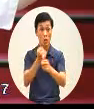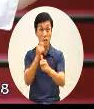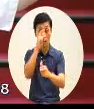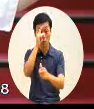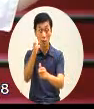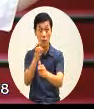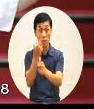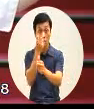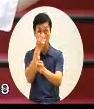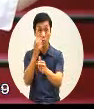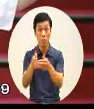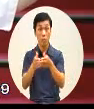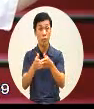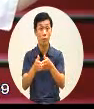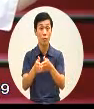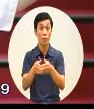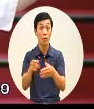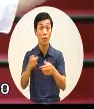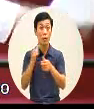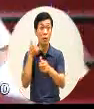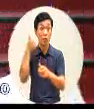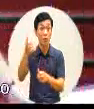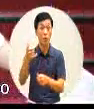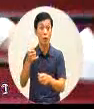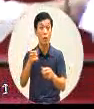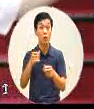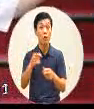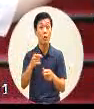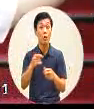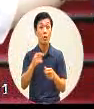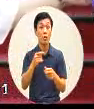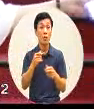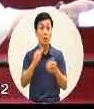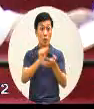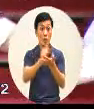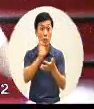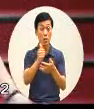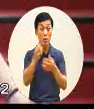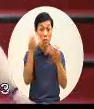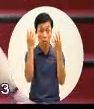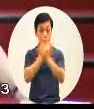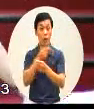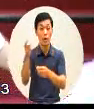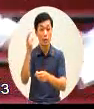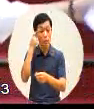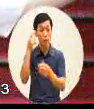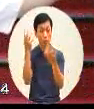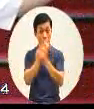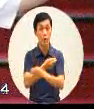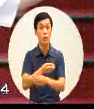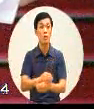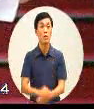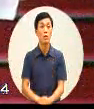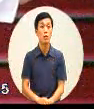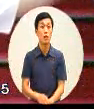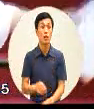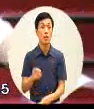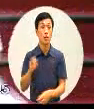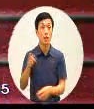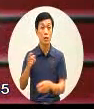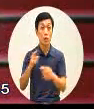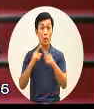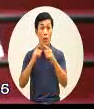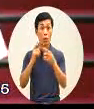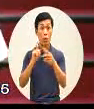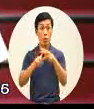讲无来，伊迄落记者误会伊的意思，写解遐清楚出来，讲记者误会伊的意思，伊就去啊记者解